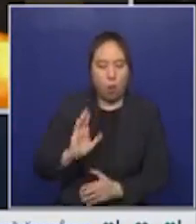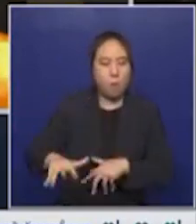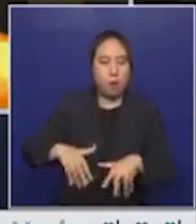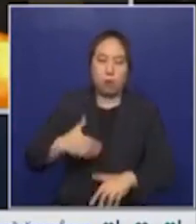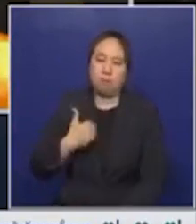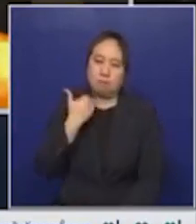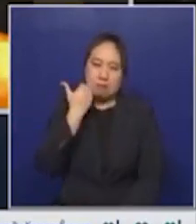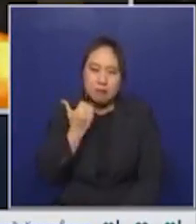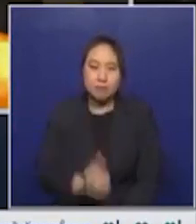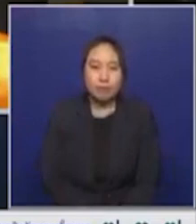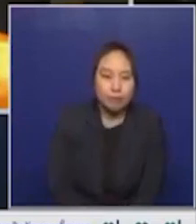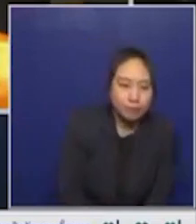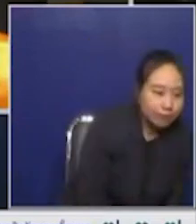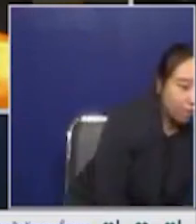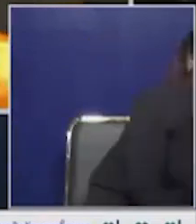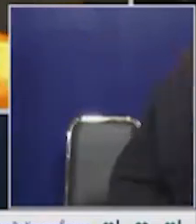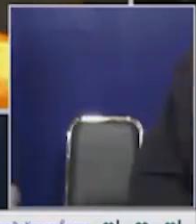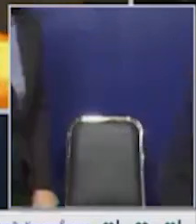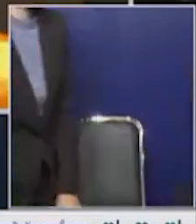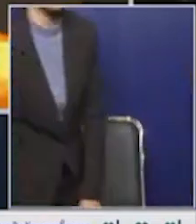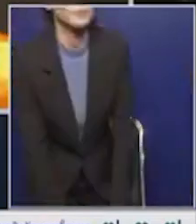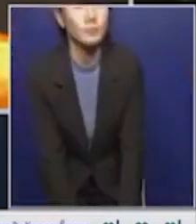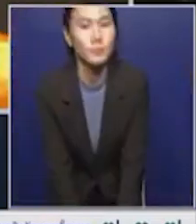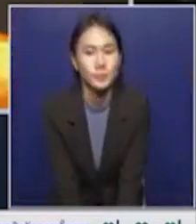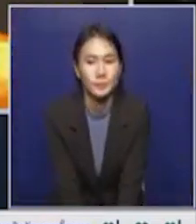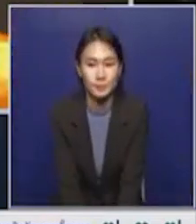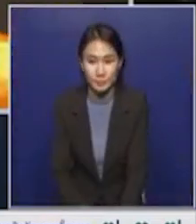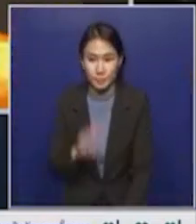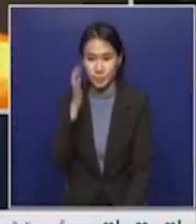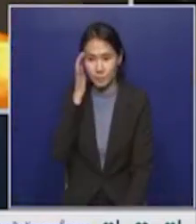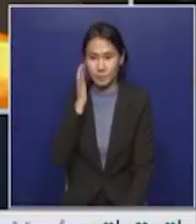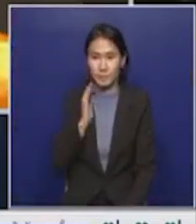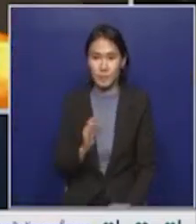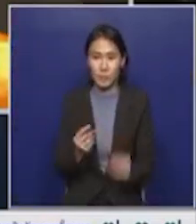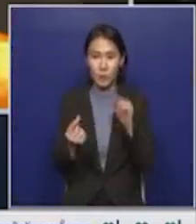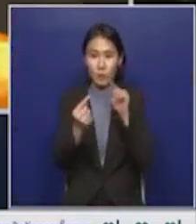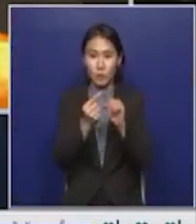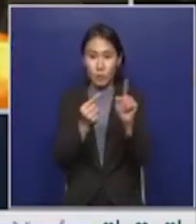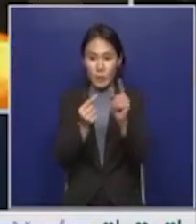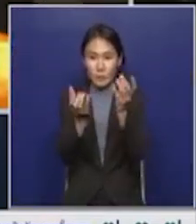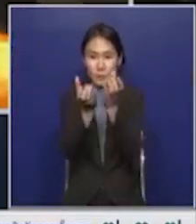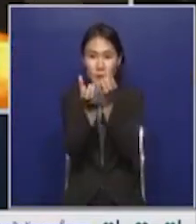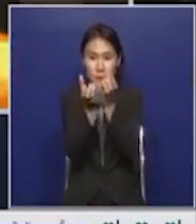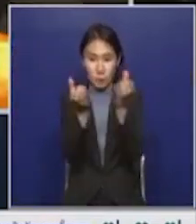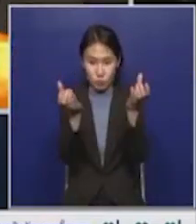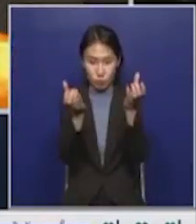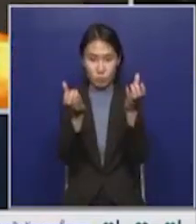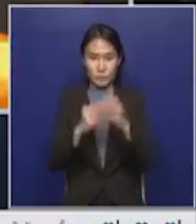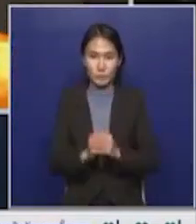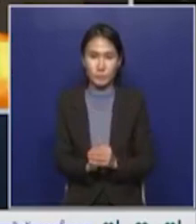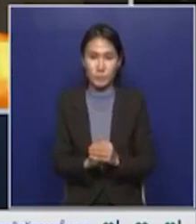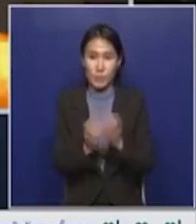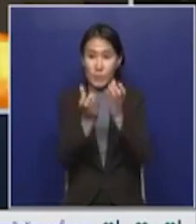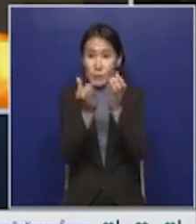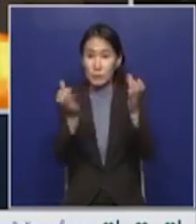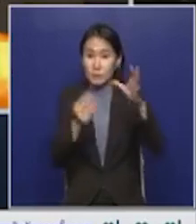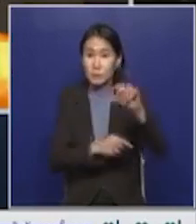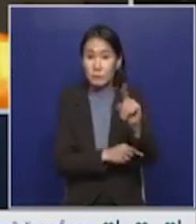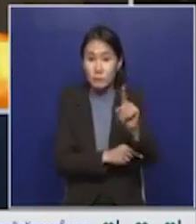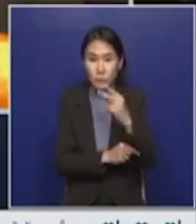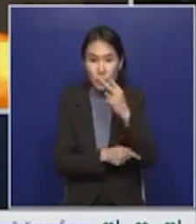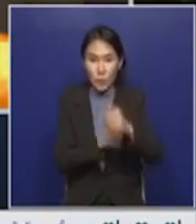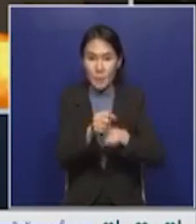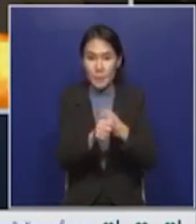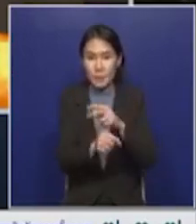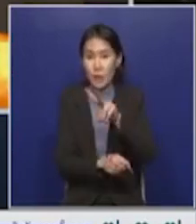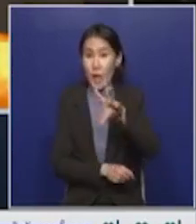ชนมีคนเดินต่อไปก็คือว่าแล้วก็ไม่รู้เนี่ยนะครับเมื่อมาจาก 6